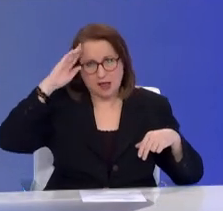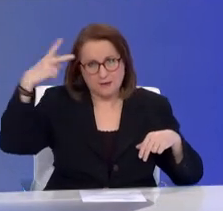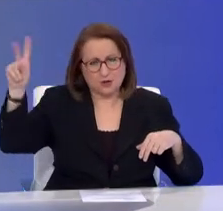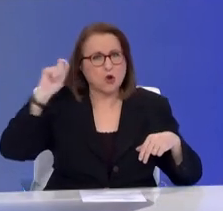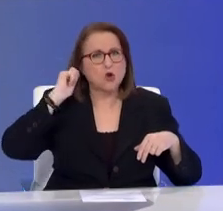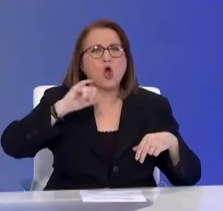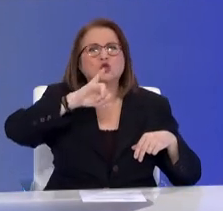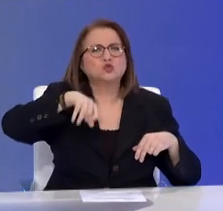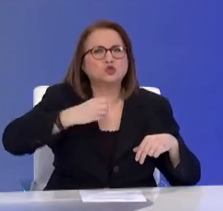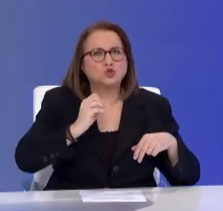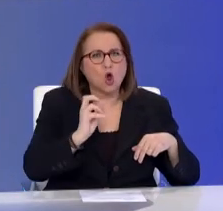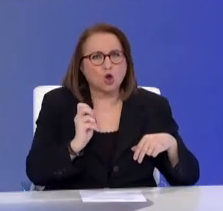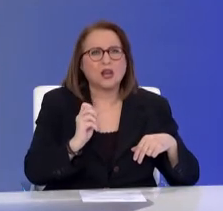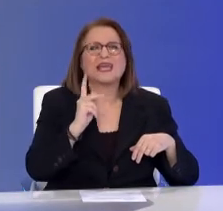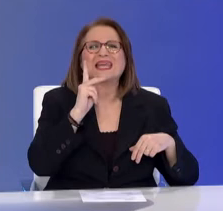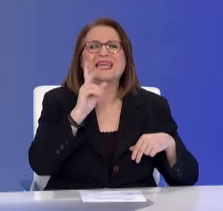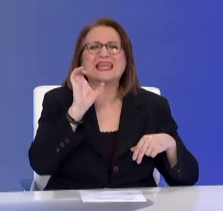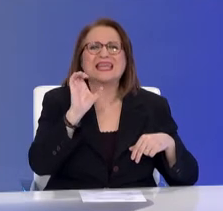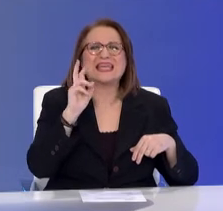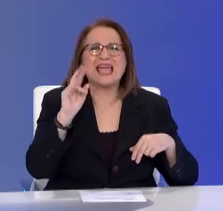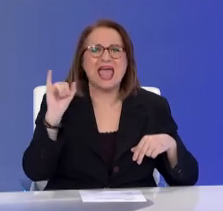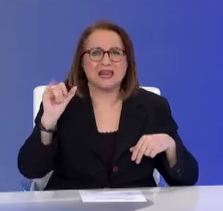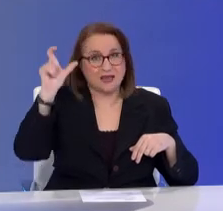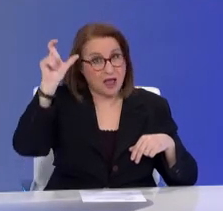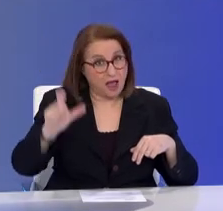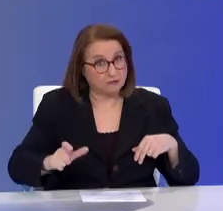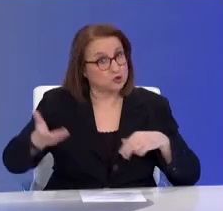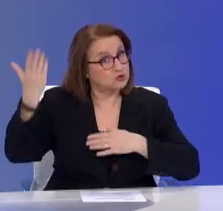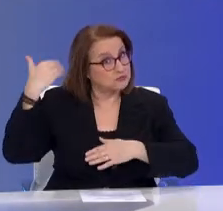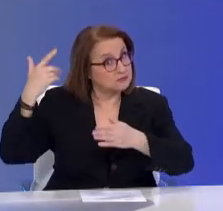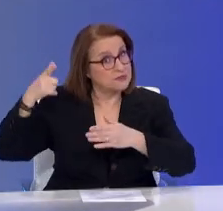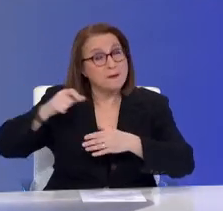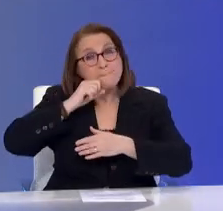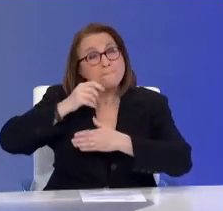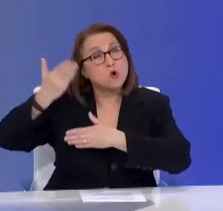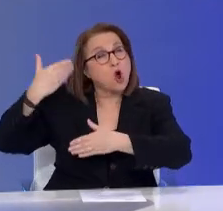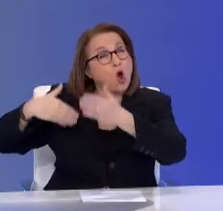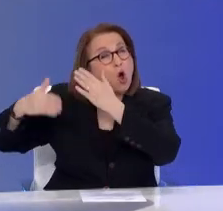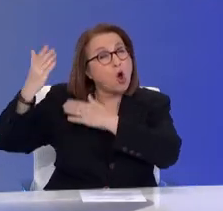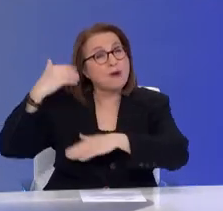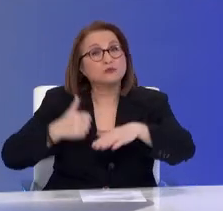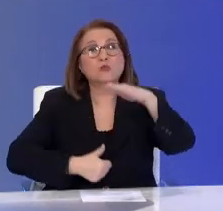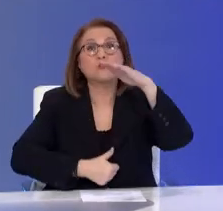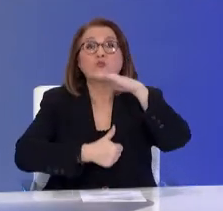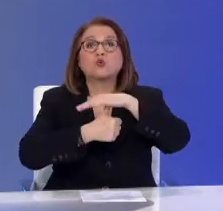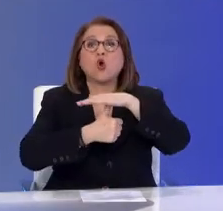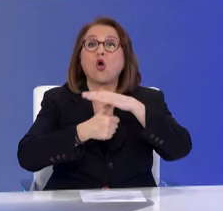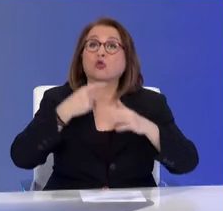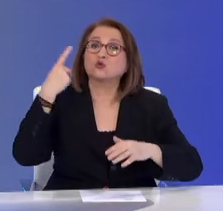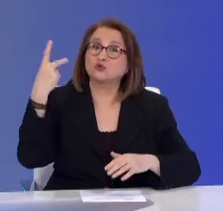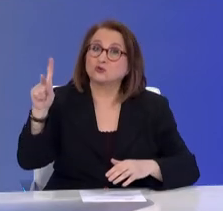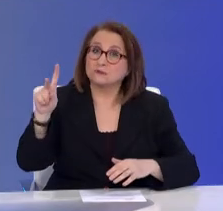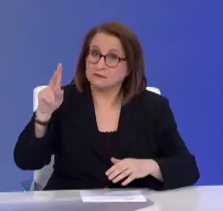Kerry, διακεκριμένος πολιτικός απόγονος του Thomas Winthrop, προέδρου του εμβληματικού φιλελληνικού κομιτάτου